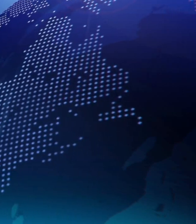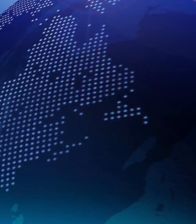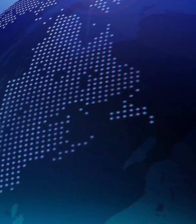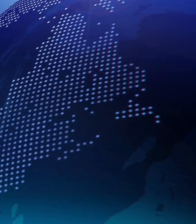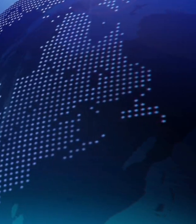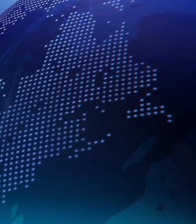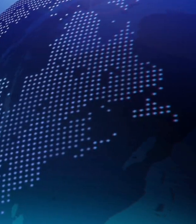Hvala